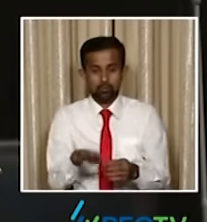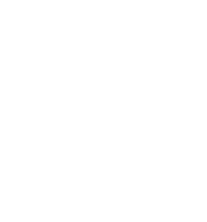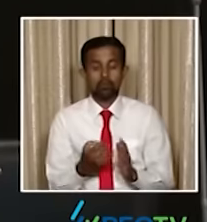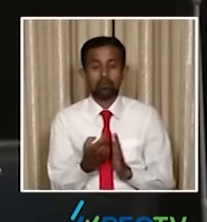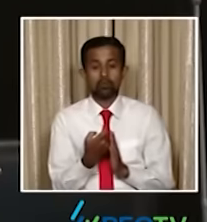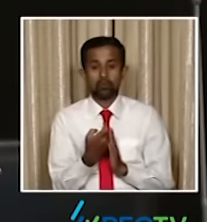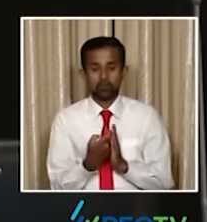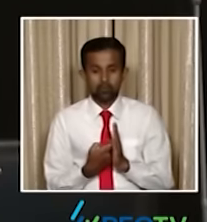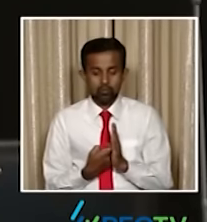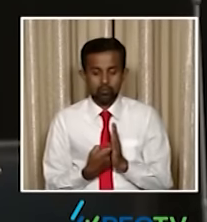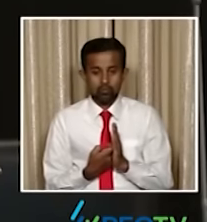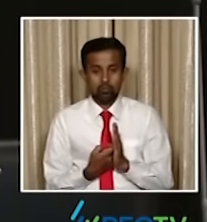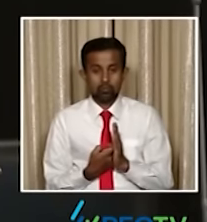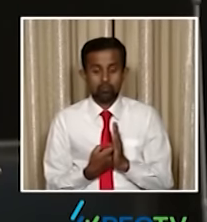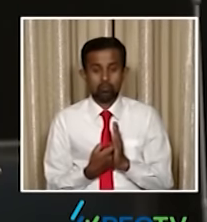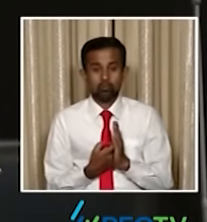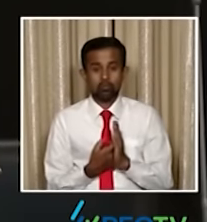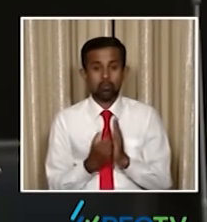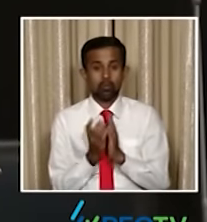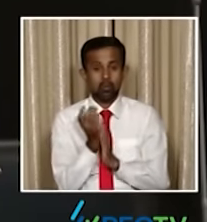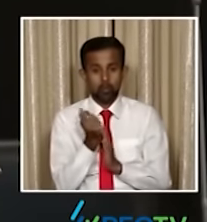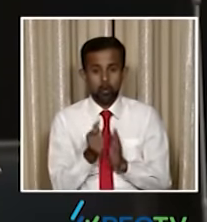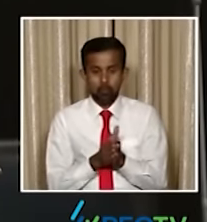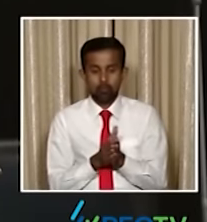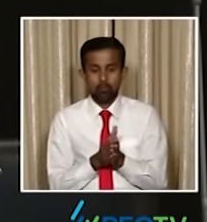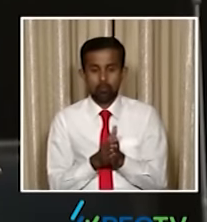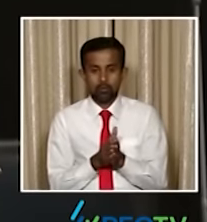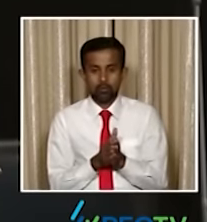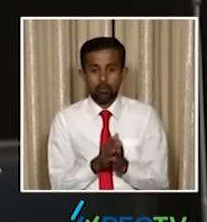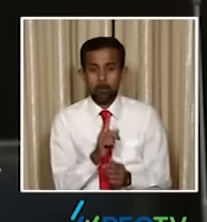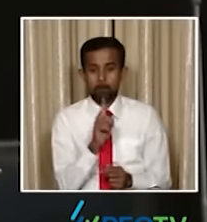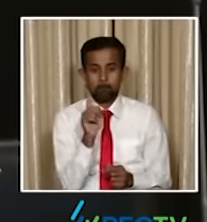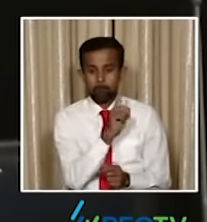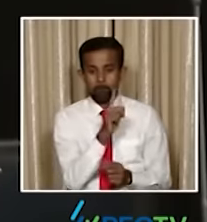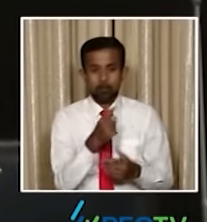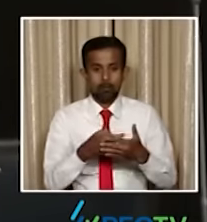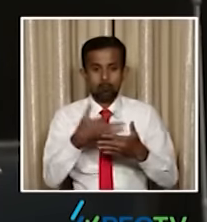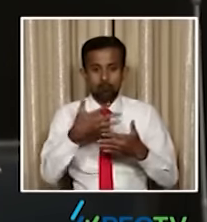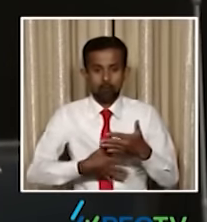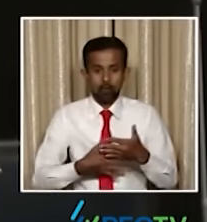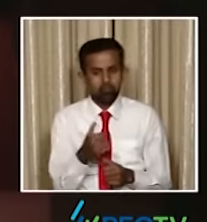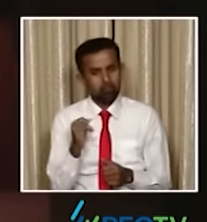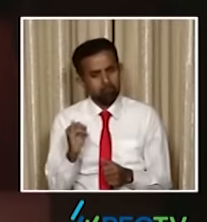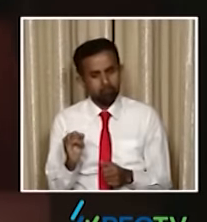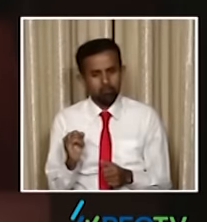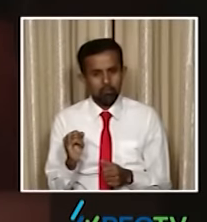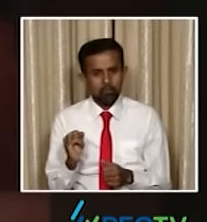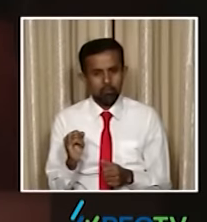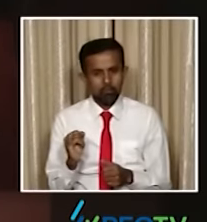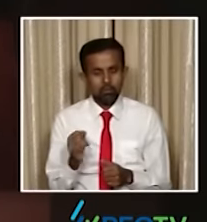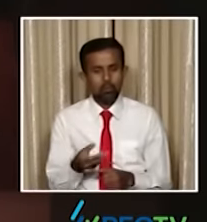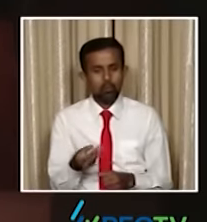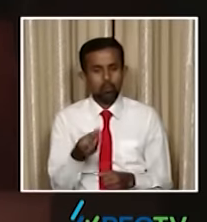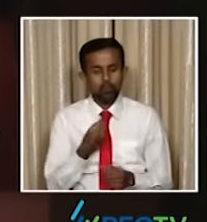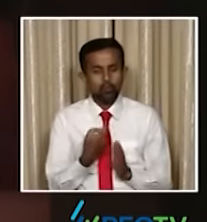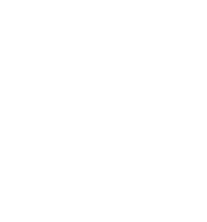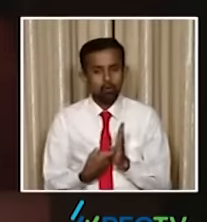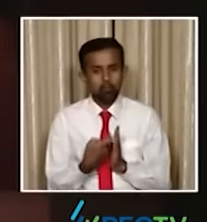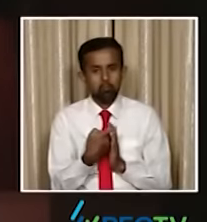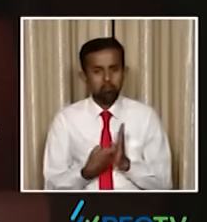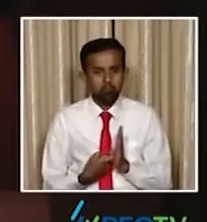ආචාර ධර්ම සහ වරප්‍රසාද පිළිබඳ කාරක සභාවේ පළවෙනි වාර්තාව මම ඉදිරිපත් කරමි. ඒ ලබා දුන්නු